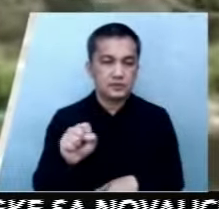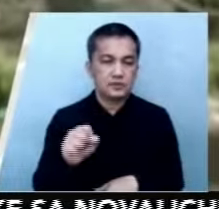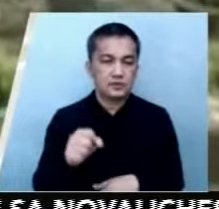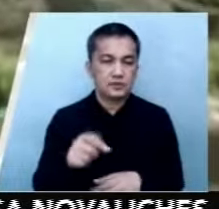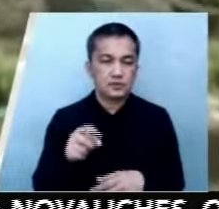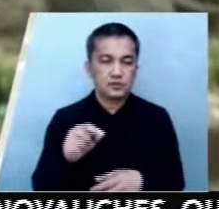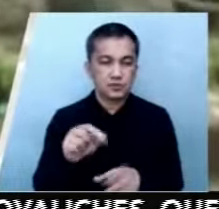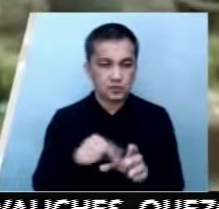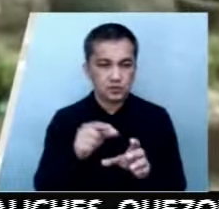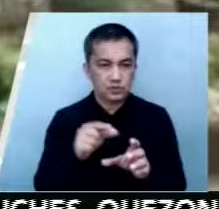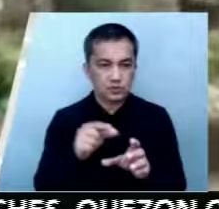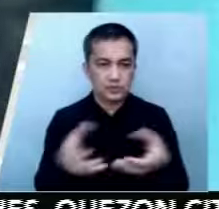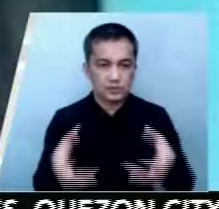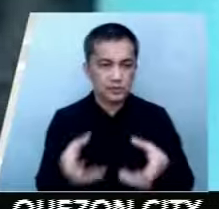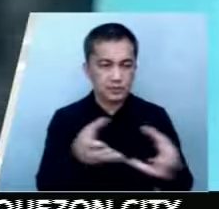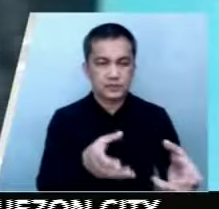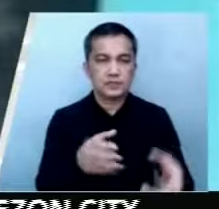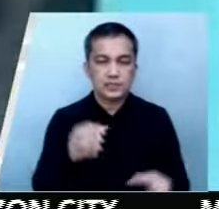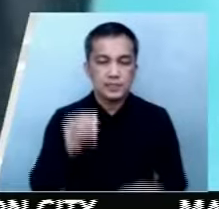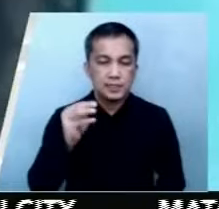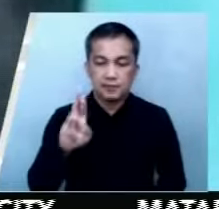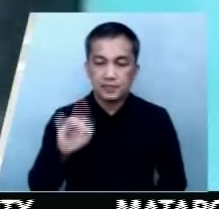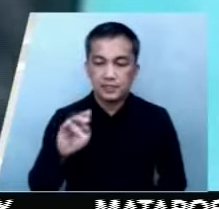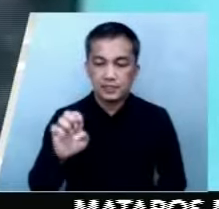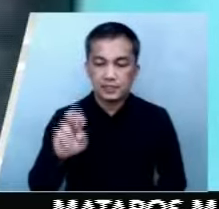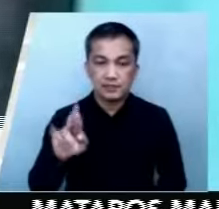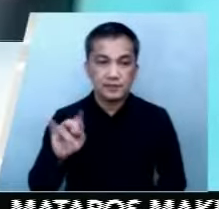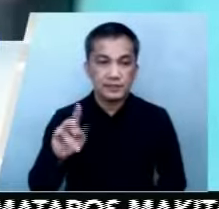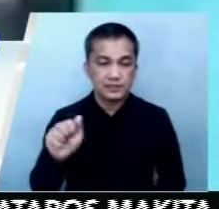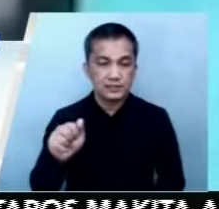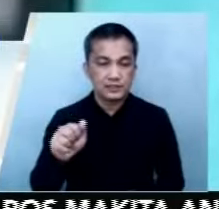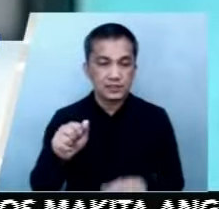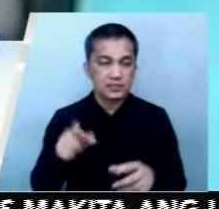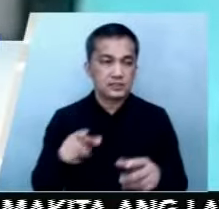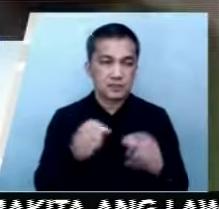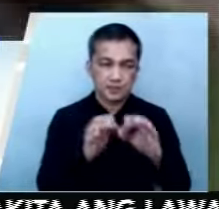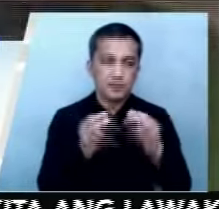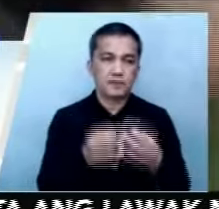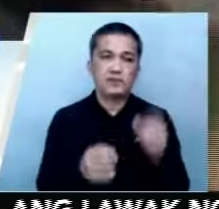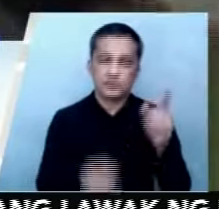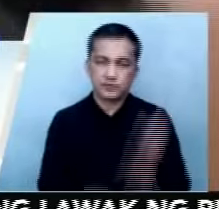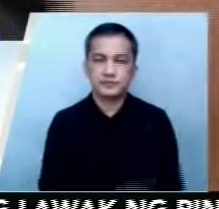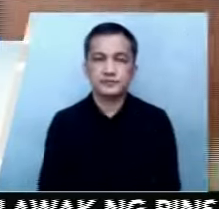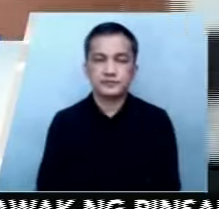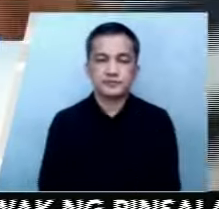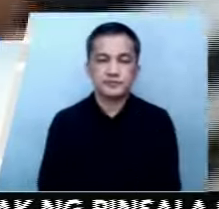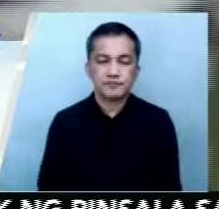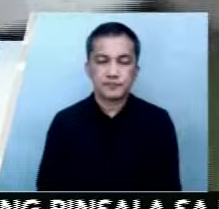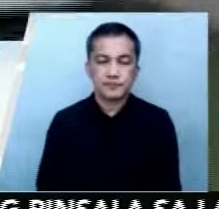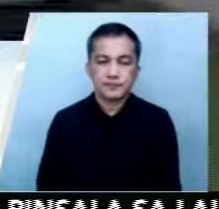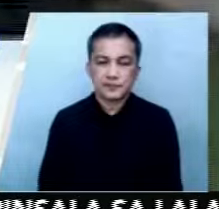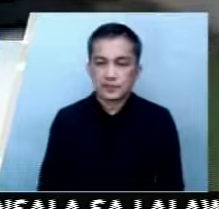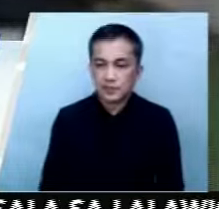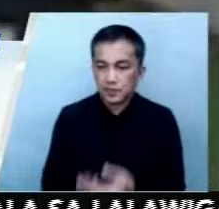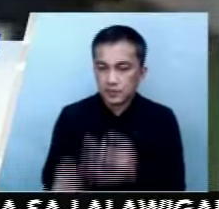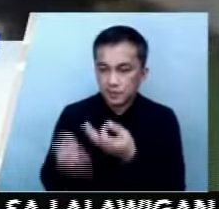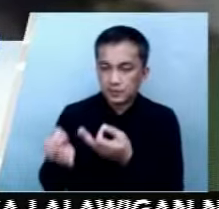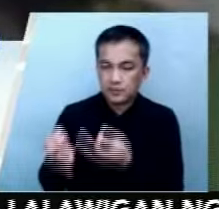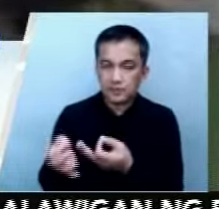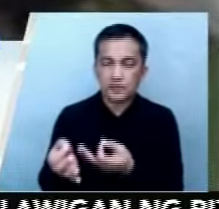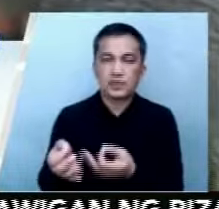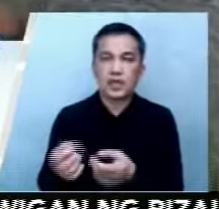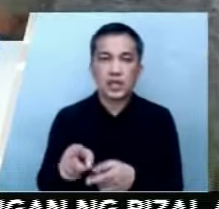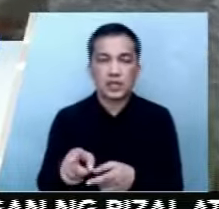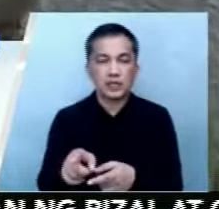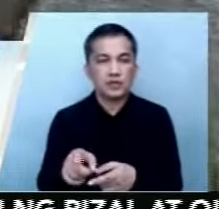pack si Marian Rivera sa mga nasalantang pamilya roon. Pinakain rin natin sila ng lugaw at